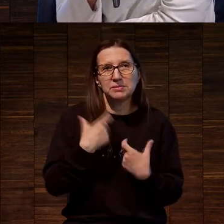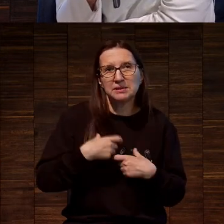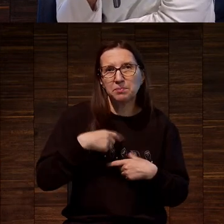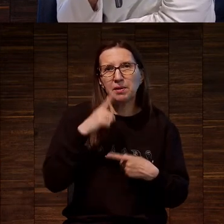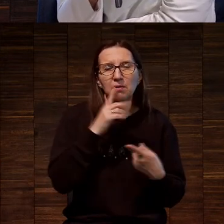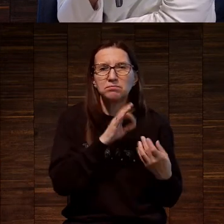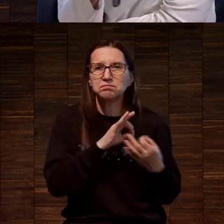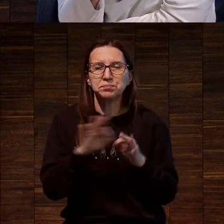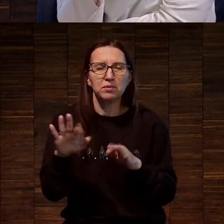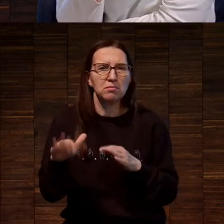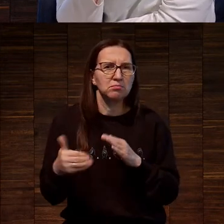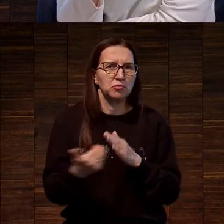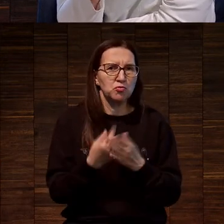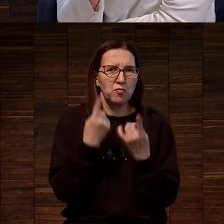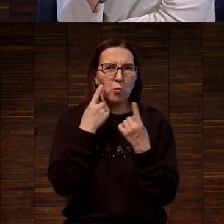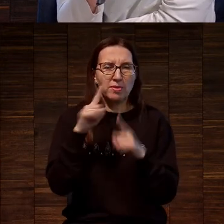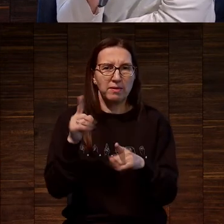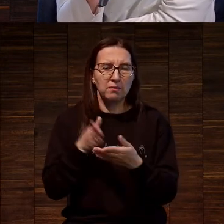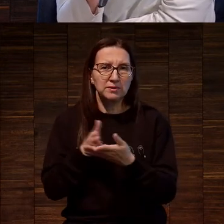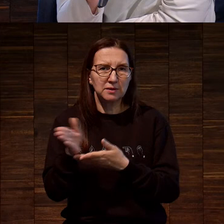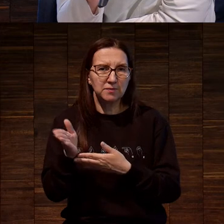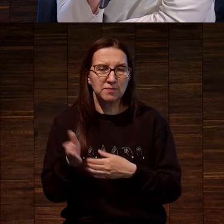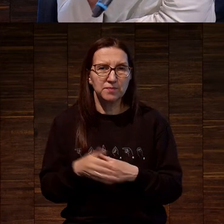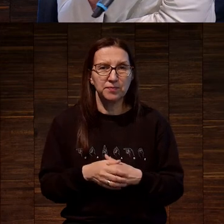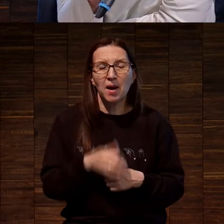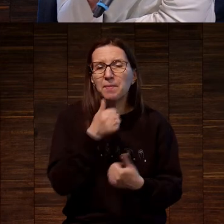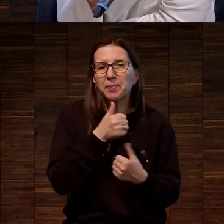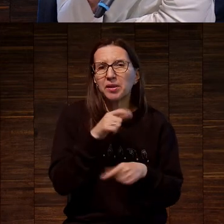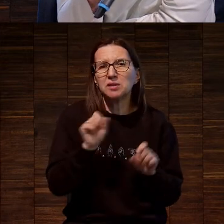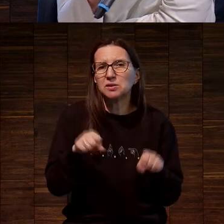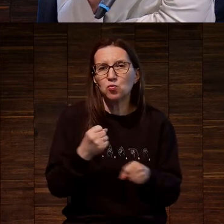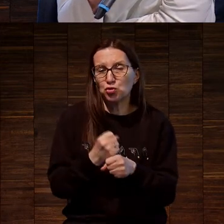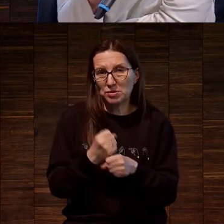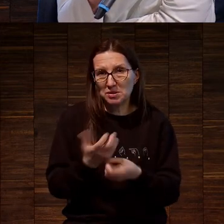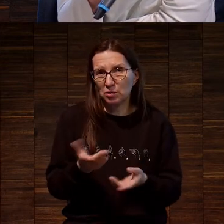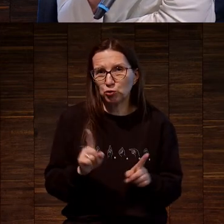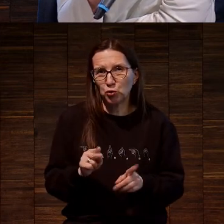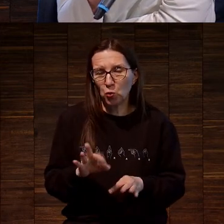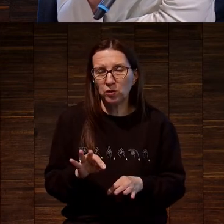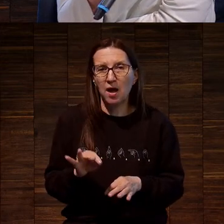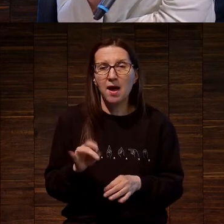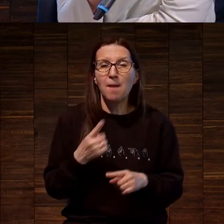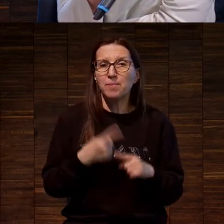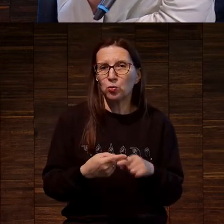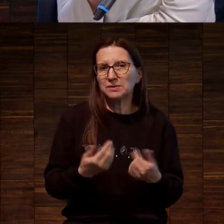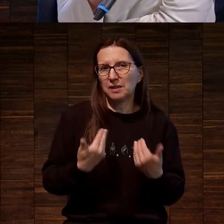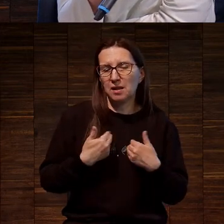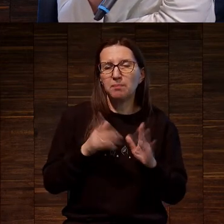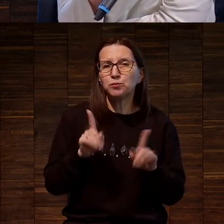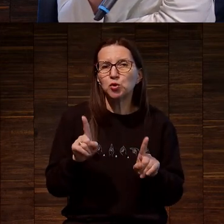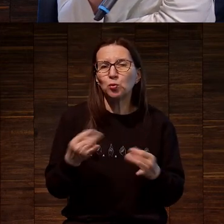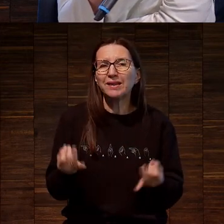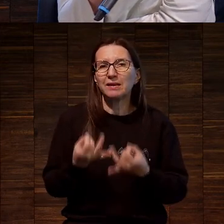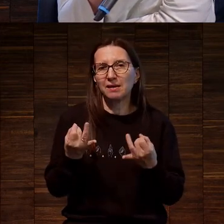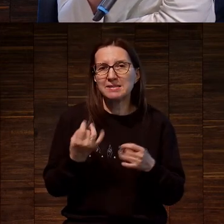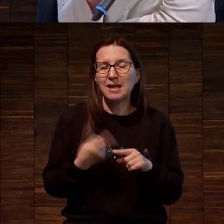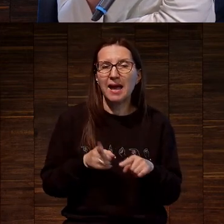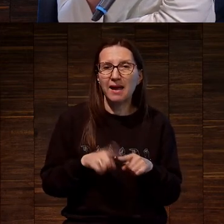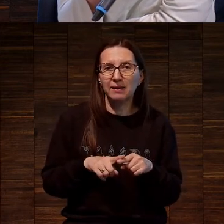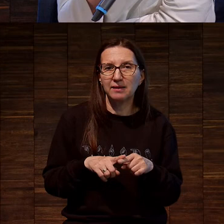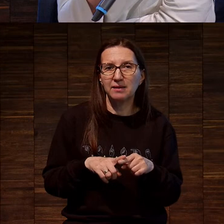выстроить свой контекст. Попытаться тоже, да. Вот. Потом для нас очень-очень интересный момент — это